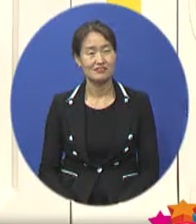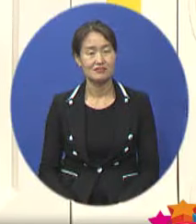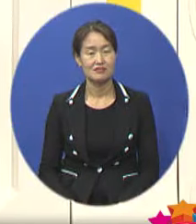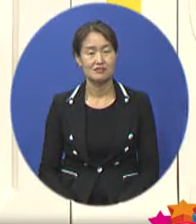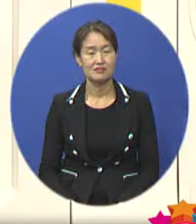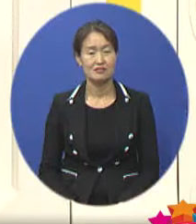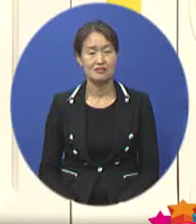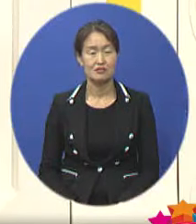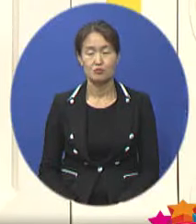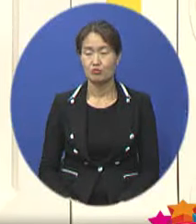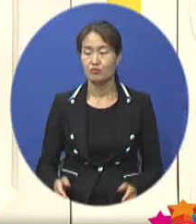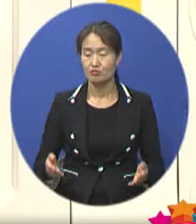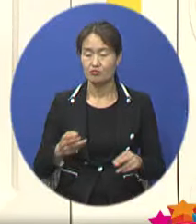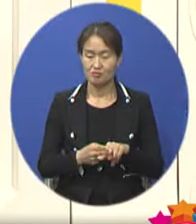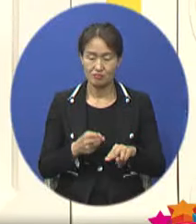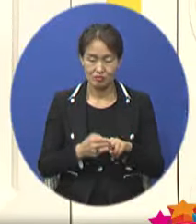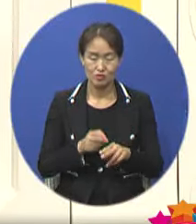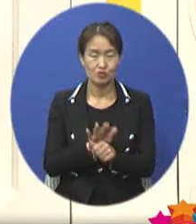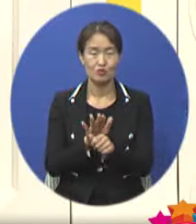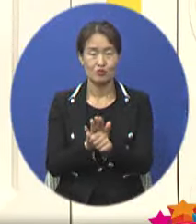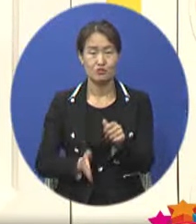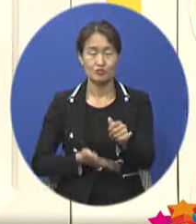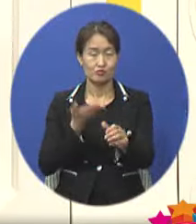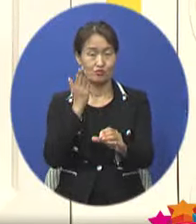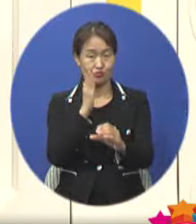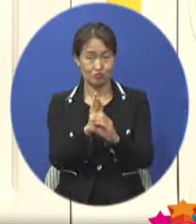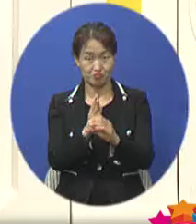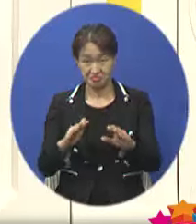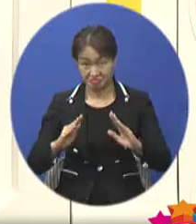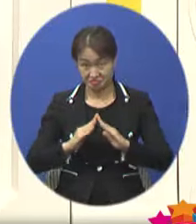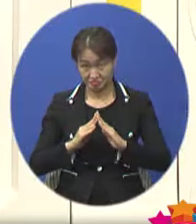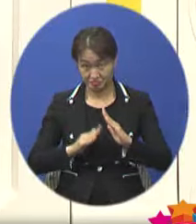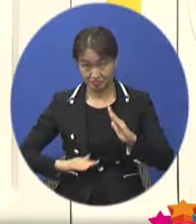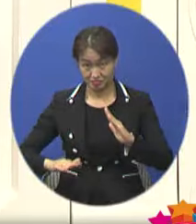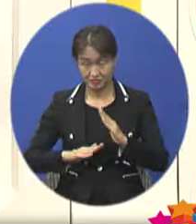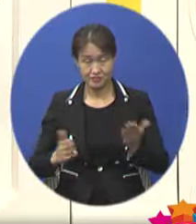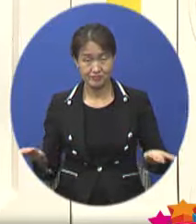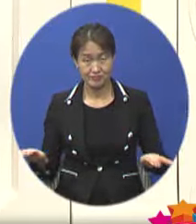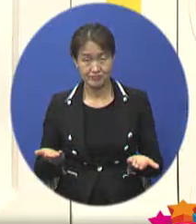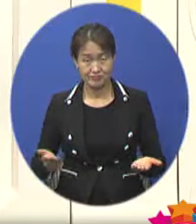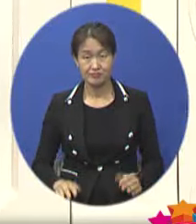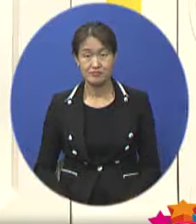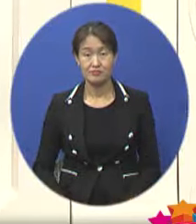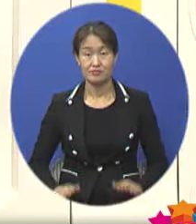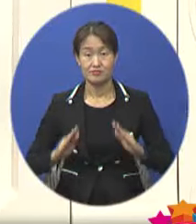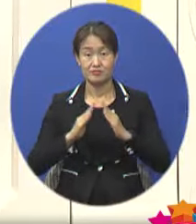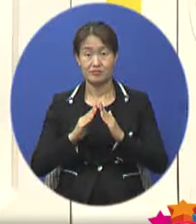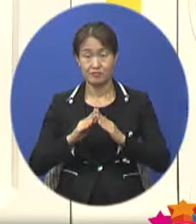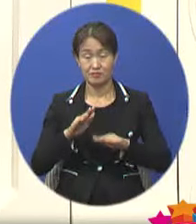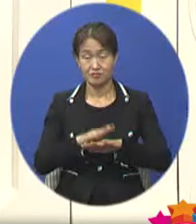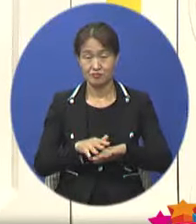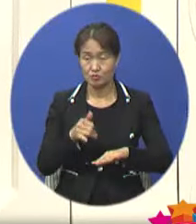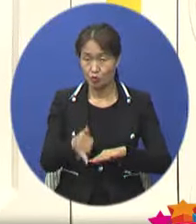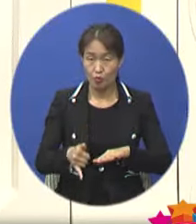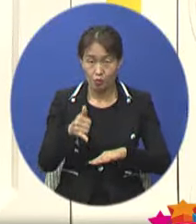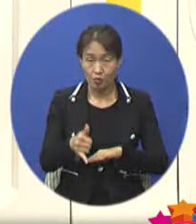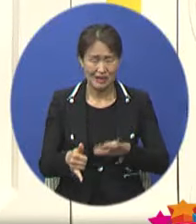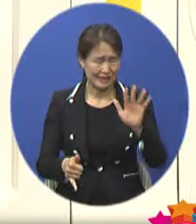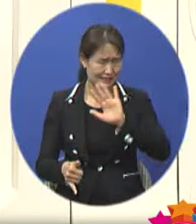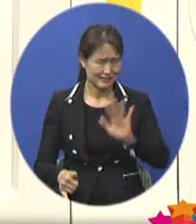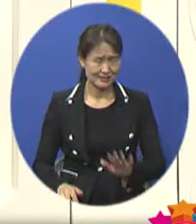뭐, 가사일 돕고 있죠. 집안일? 네. 예, 집에 농사 지신가요? 아니요.